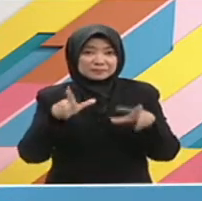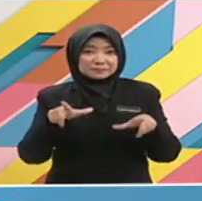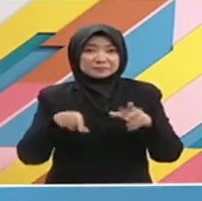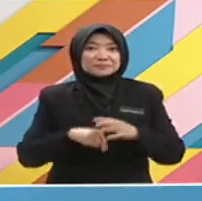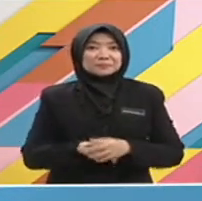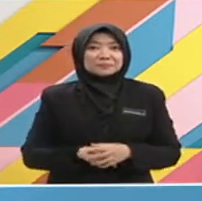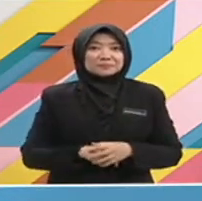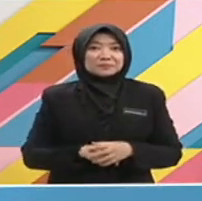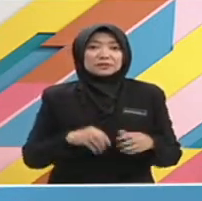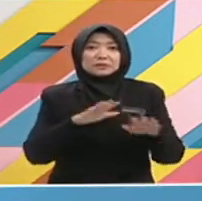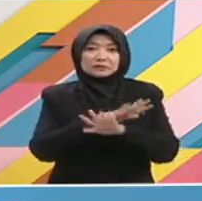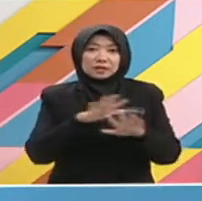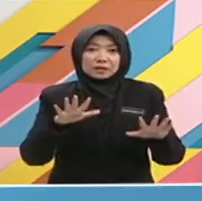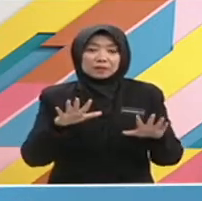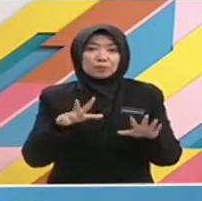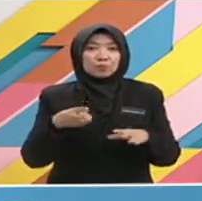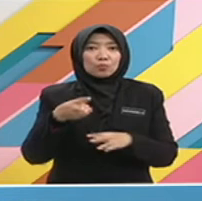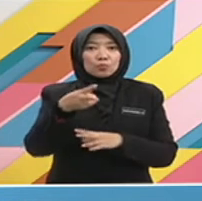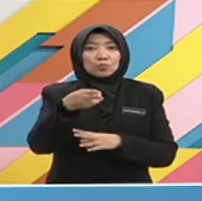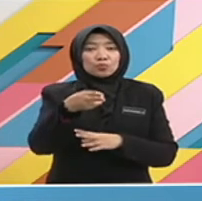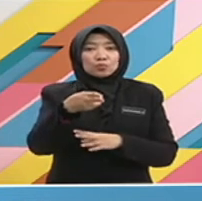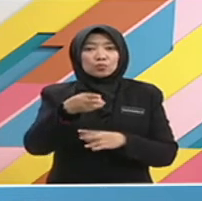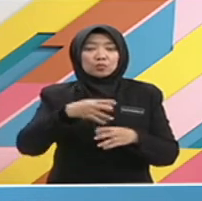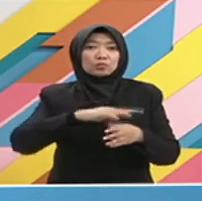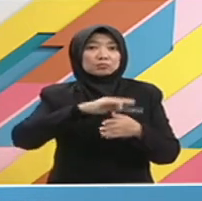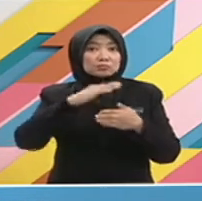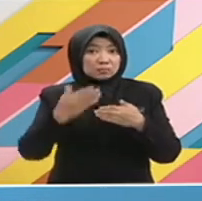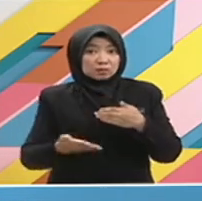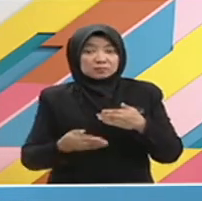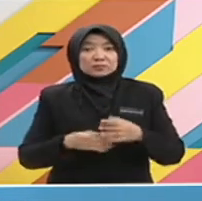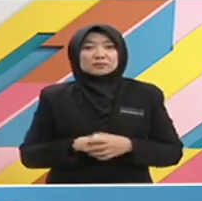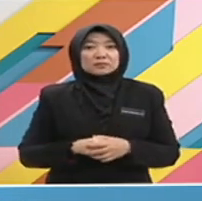Okey, baiklah. Hati-hati jangan sampai terpotong pula hujung tu. Okey.